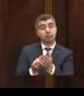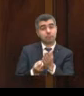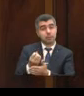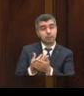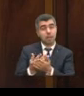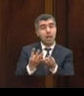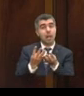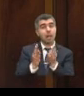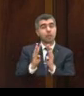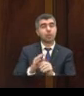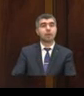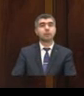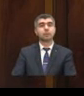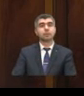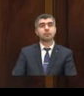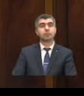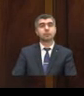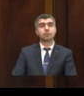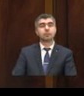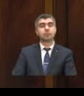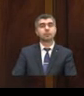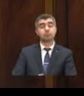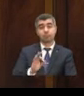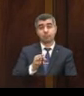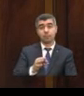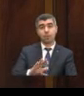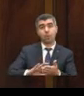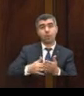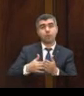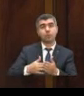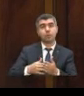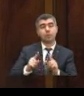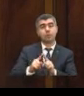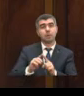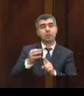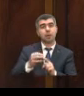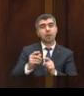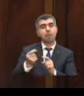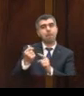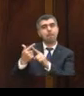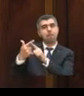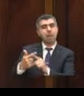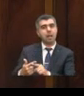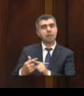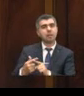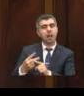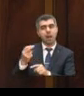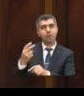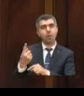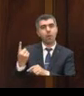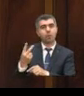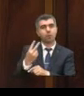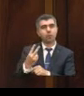اللجنة اقتضت الحكمة إرجاءها إلى الموعد المالي المقبل، آملين أن تجد مكانها